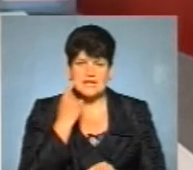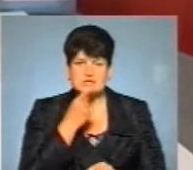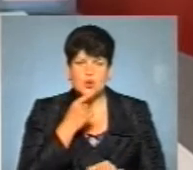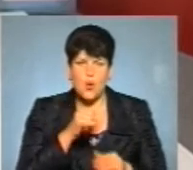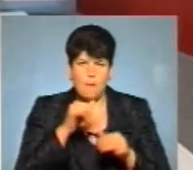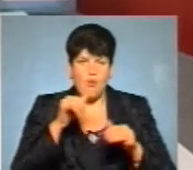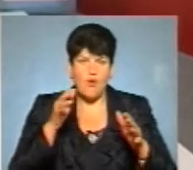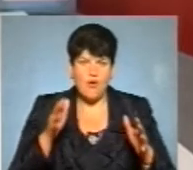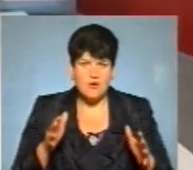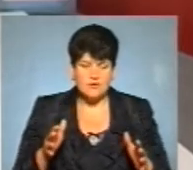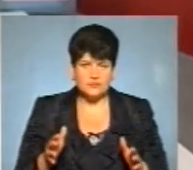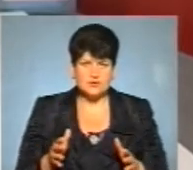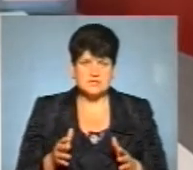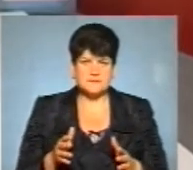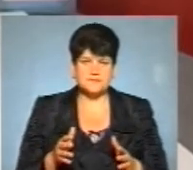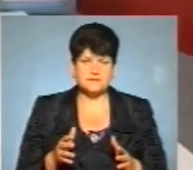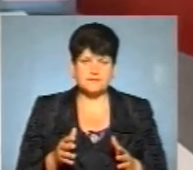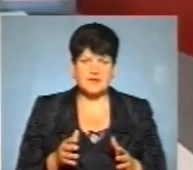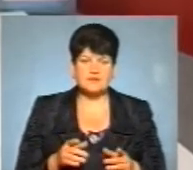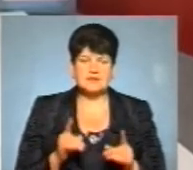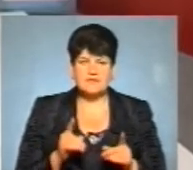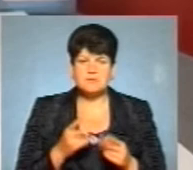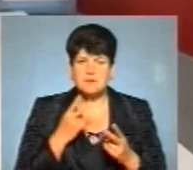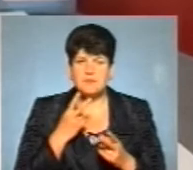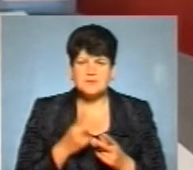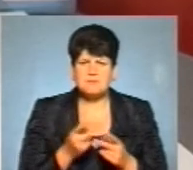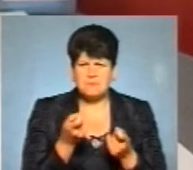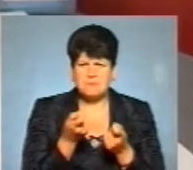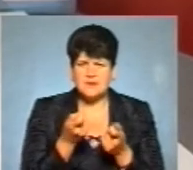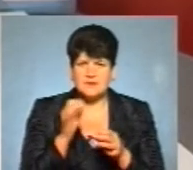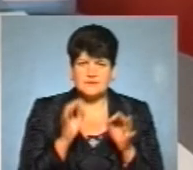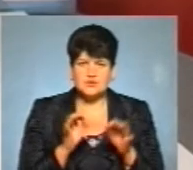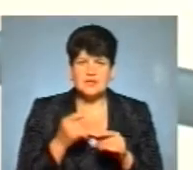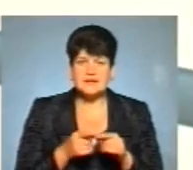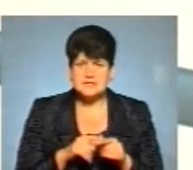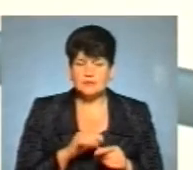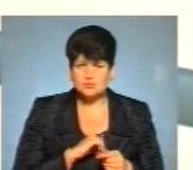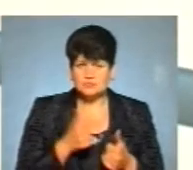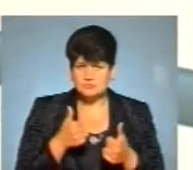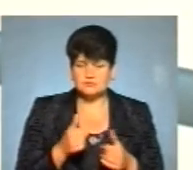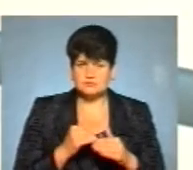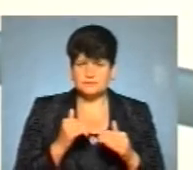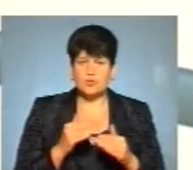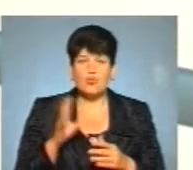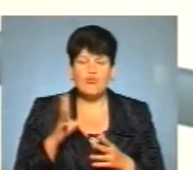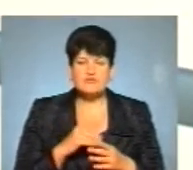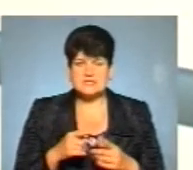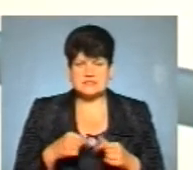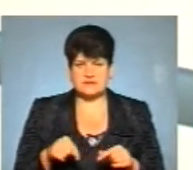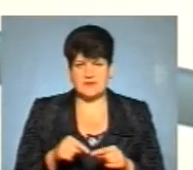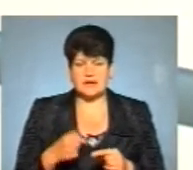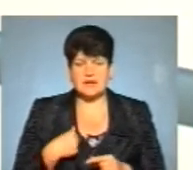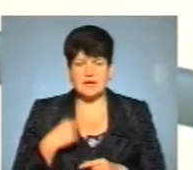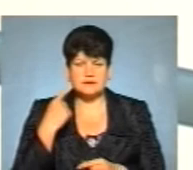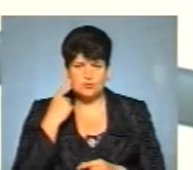українськомовності як такої явища українськомовності. Навіть ми бачимо ці невеликі відсотки, але це ж хороша була тенденція в усіх сферах. Ну, я думаю,